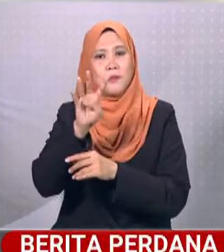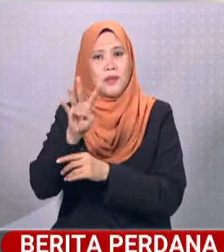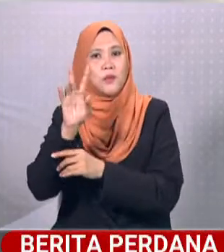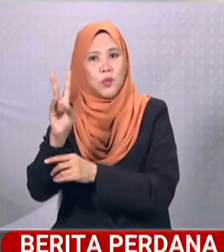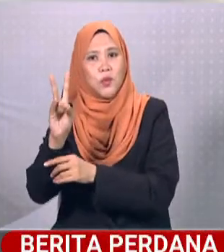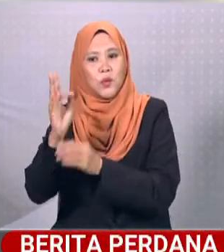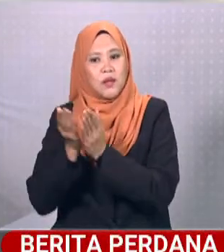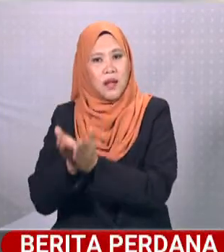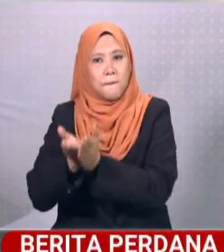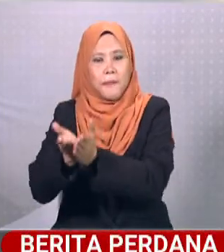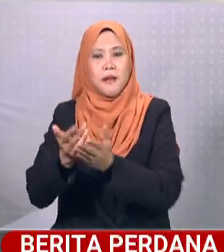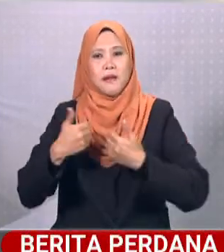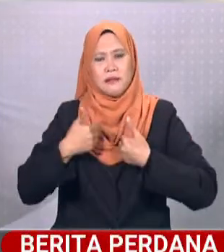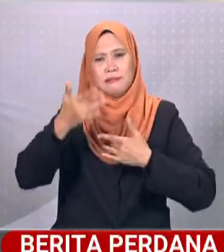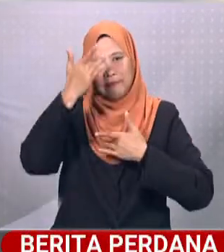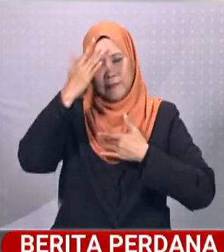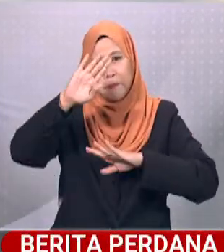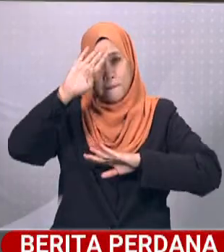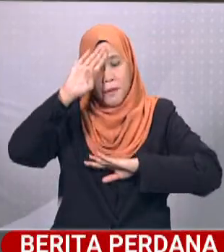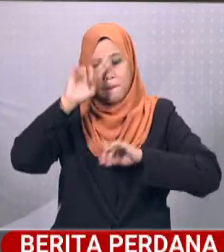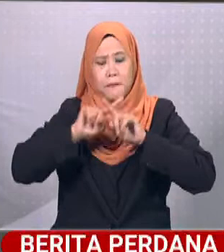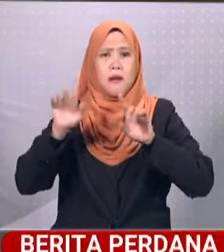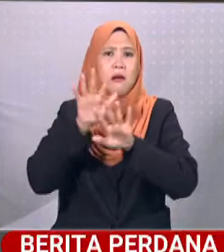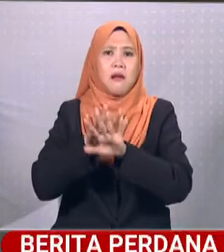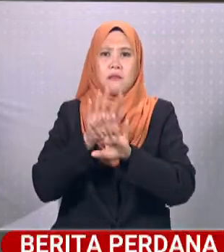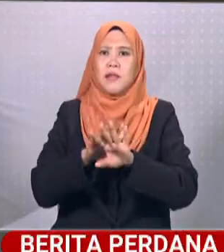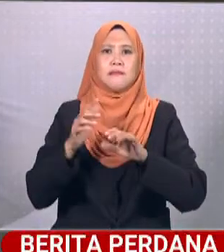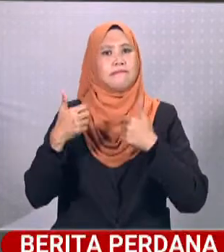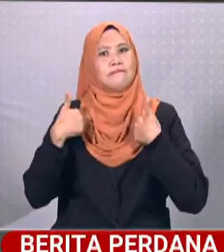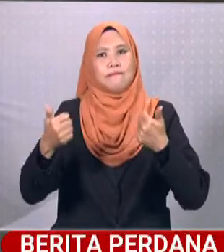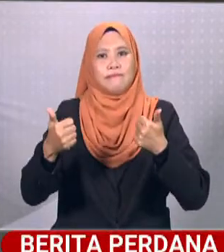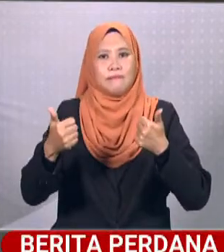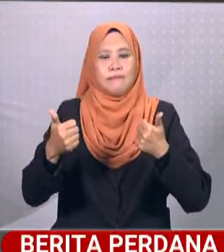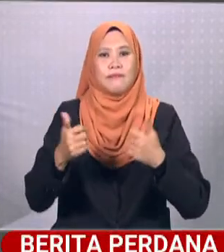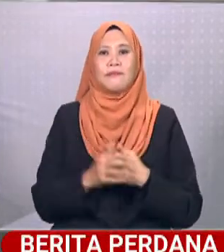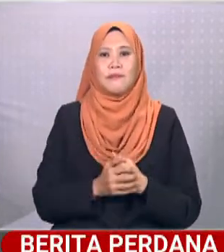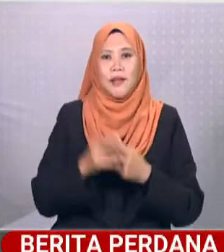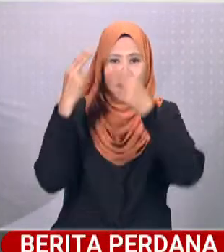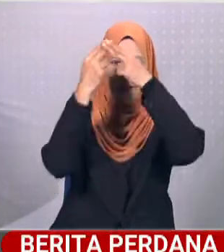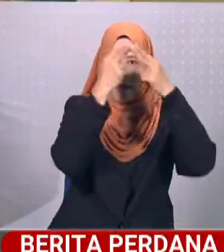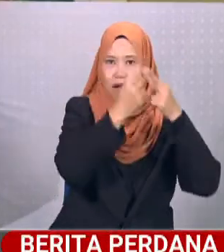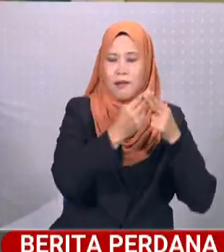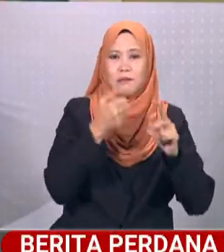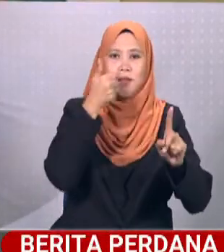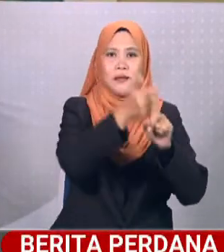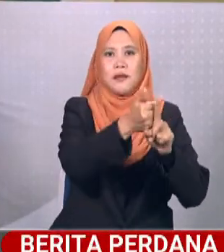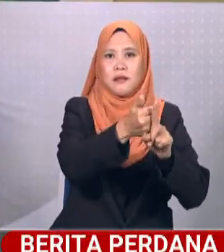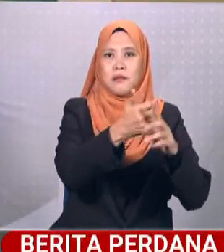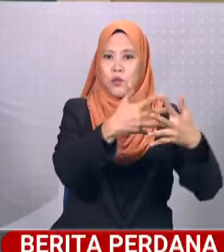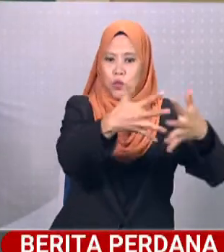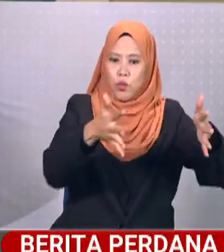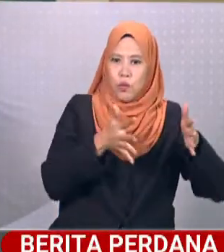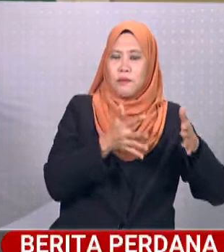kapal mengalami simptom demam, namun ramai yang sudah sembuh. Arab Saudi mengenakan perintah berkurung